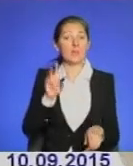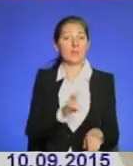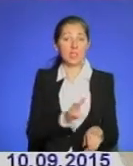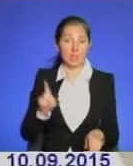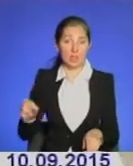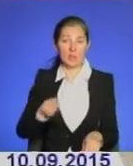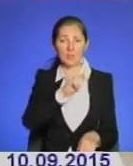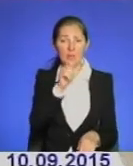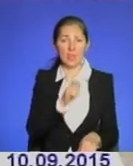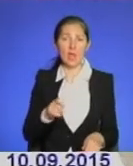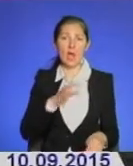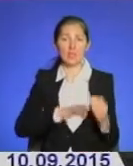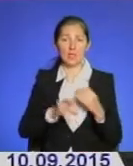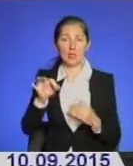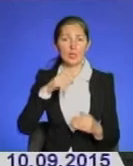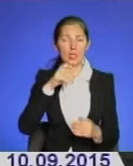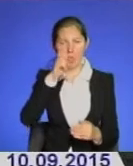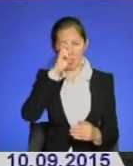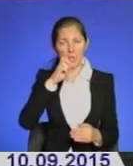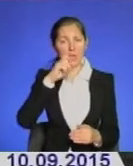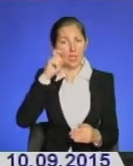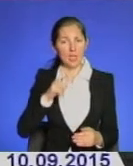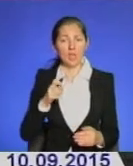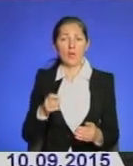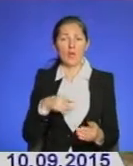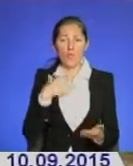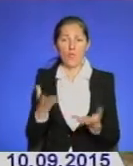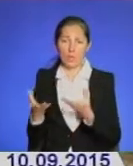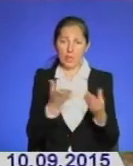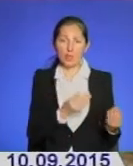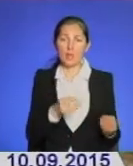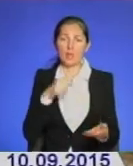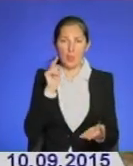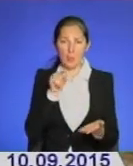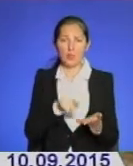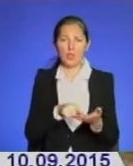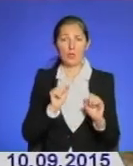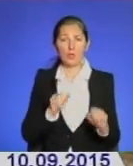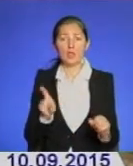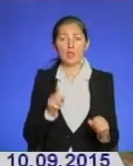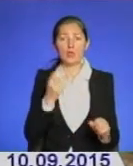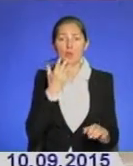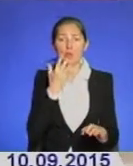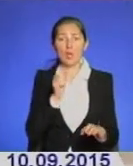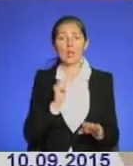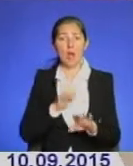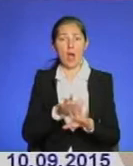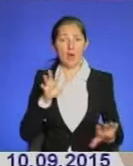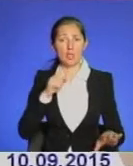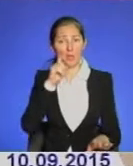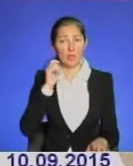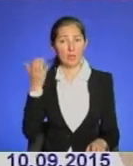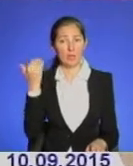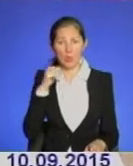Війна на сході країни істотно вплинула на позицію влади щодо Національної гвардії України. Тому минулого року правоохоронне